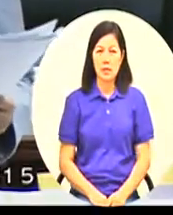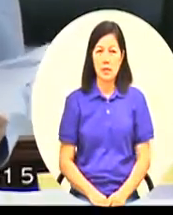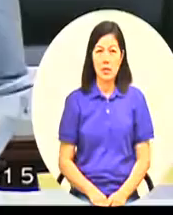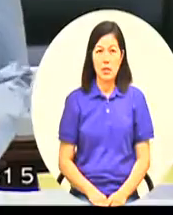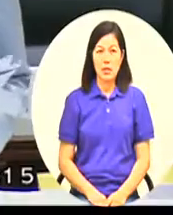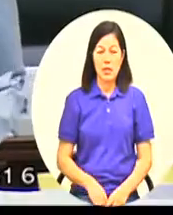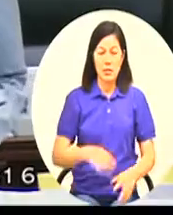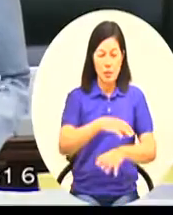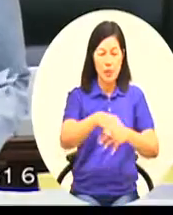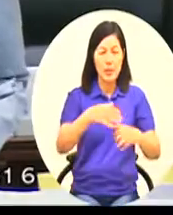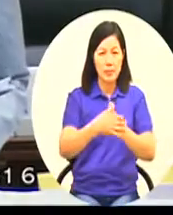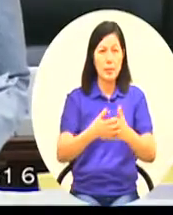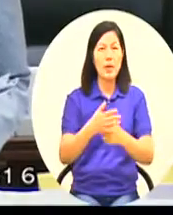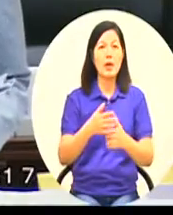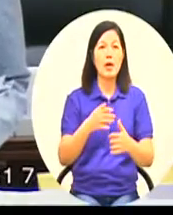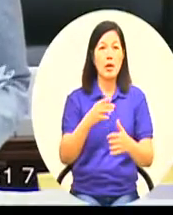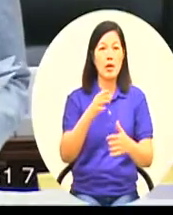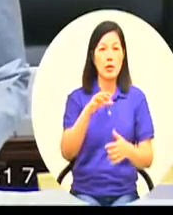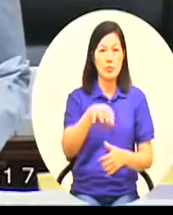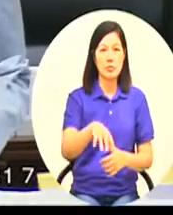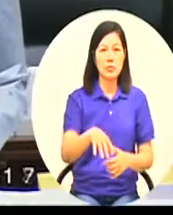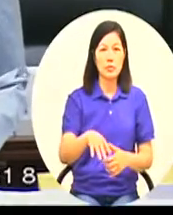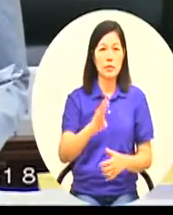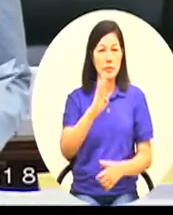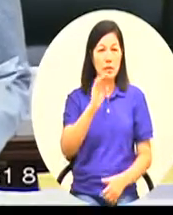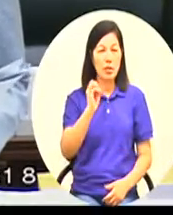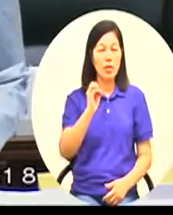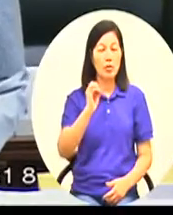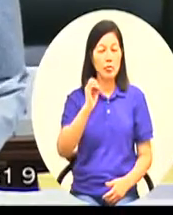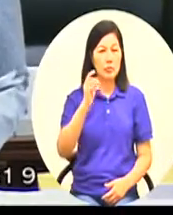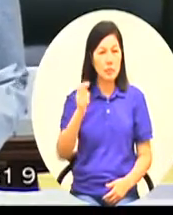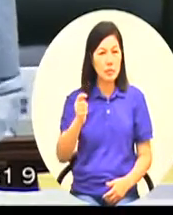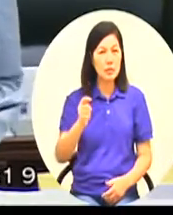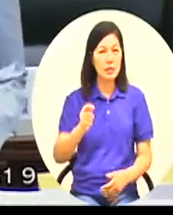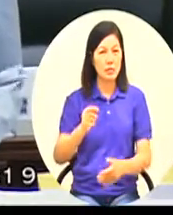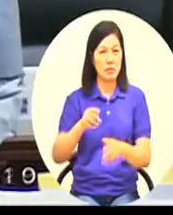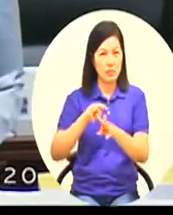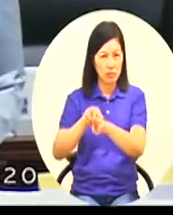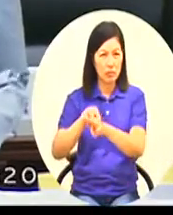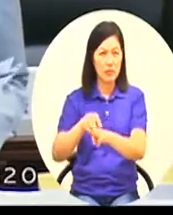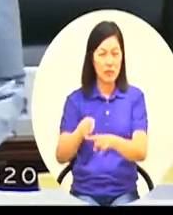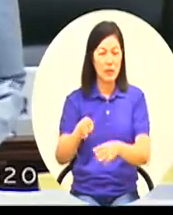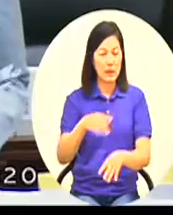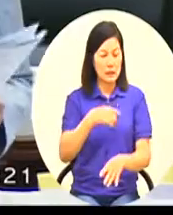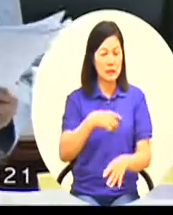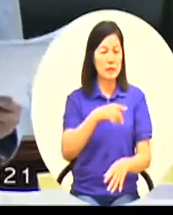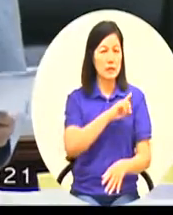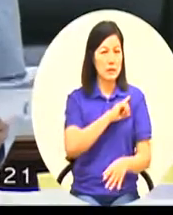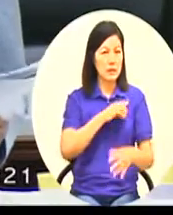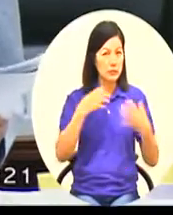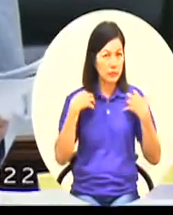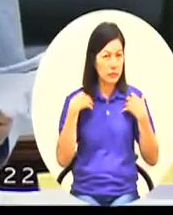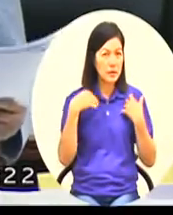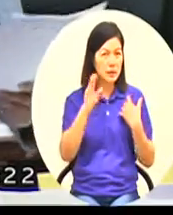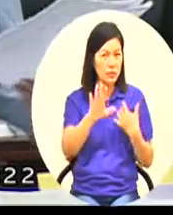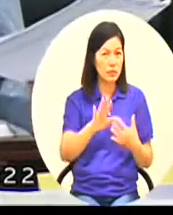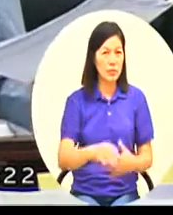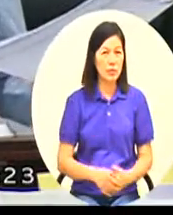是虽然已经 BOT 出去了，可是你应该是你是当然的主管机关，你应该是要有给他们